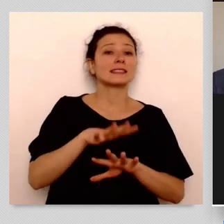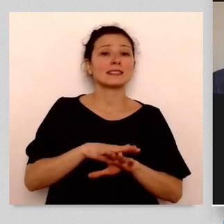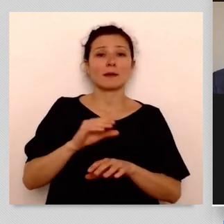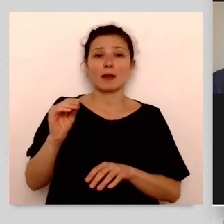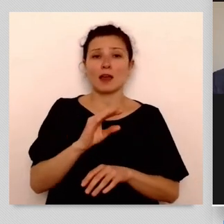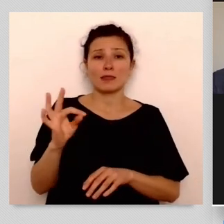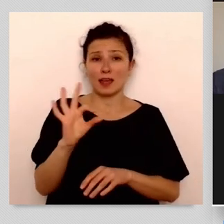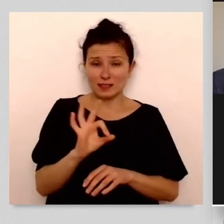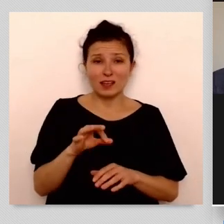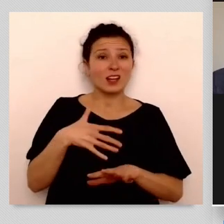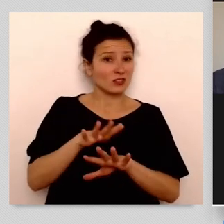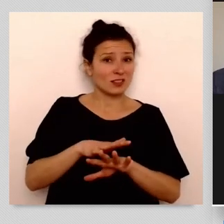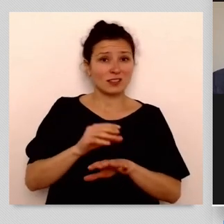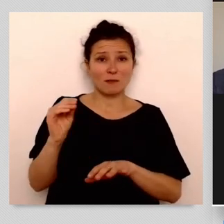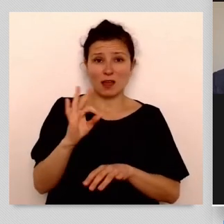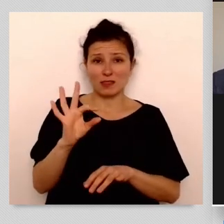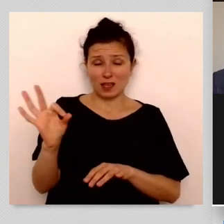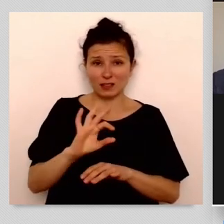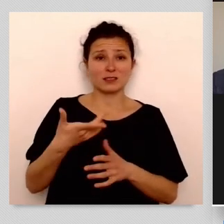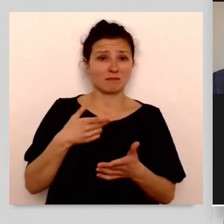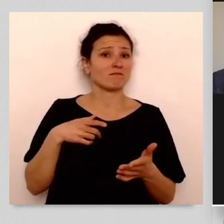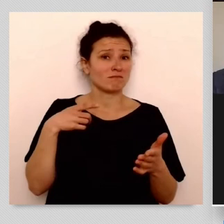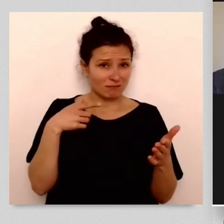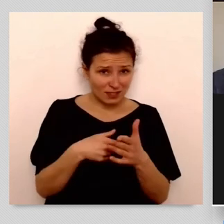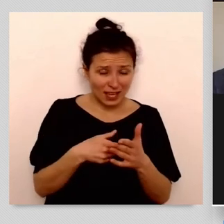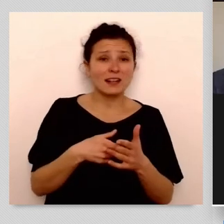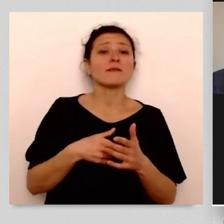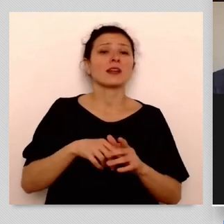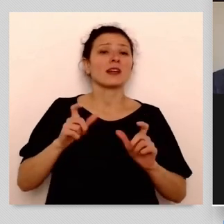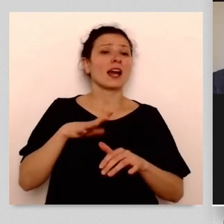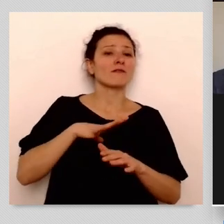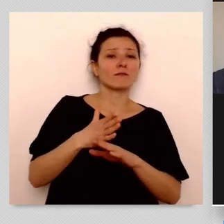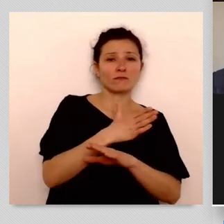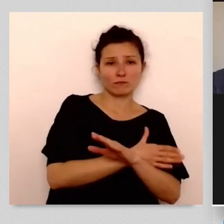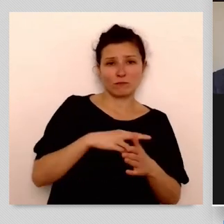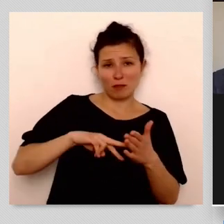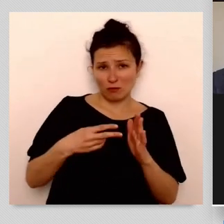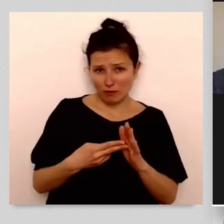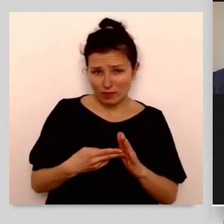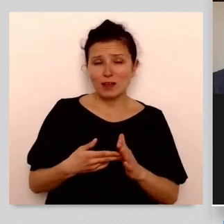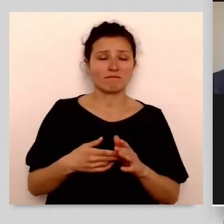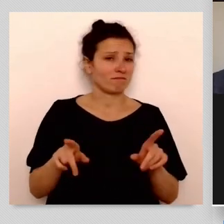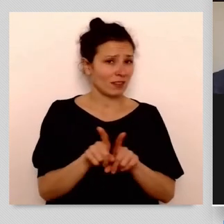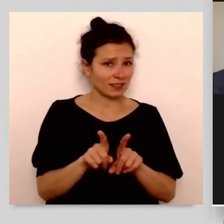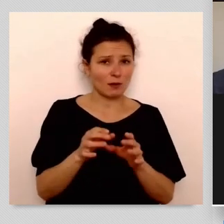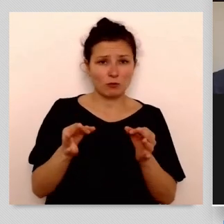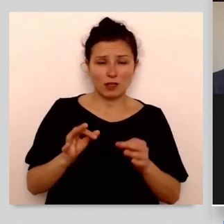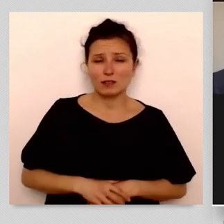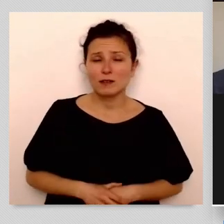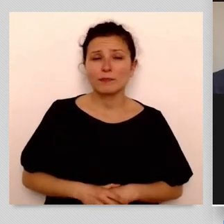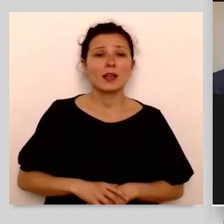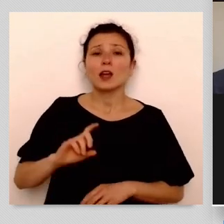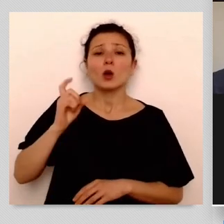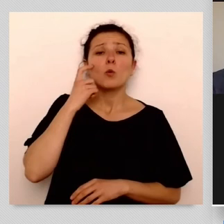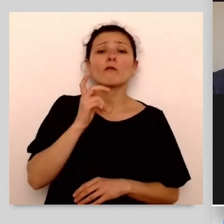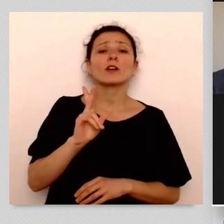system ETS rzeczywiście służy pierwotnie wyznaczanym mu celom? Czy w sytuacji, w której głównymi beneficjentami,